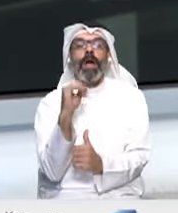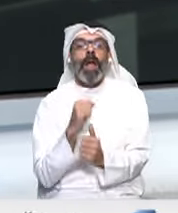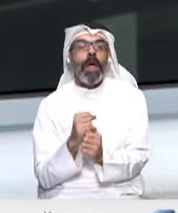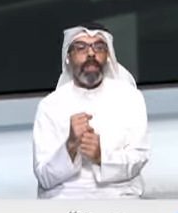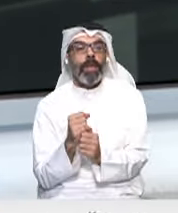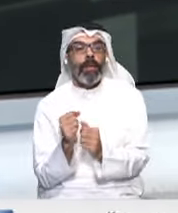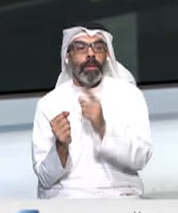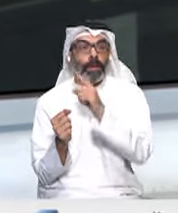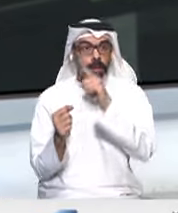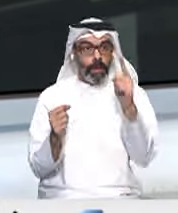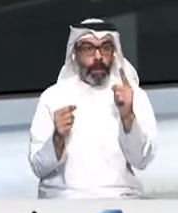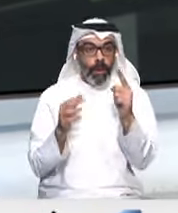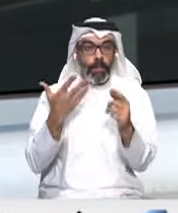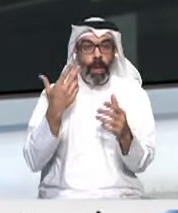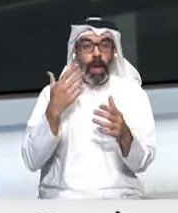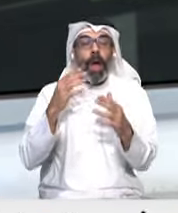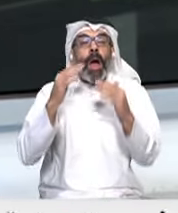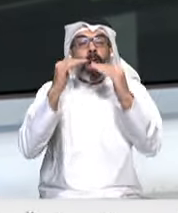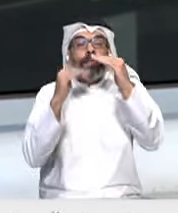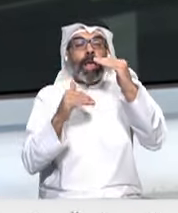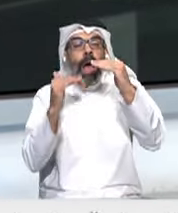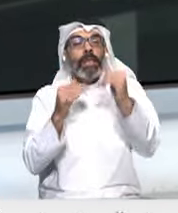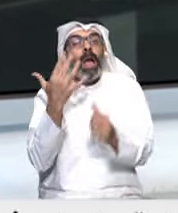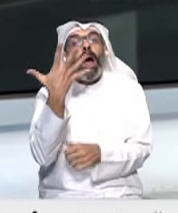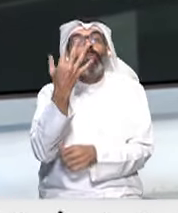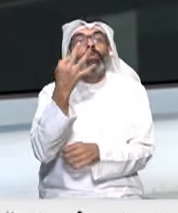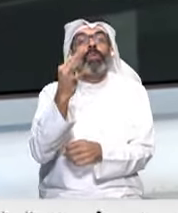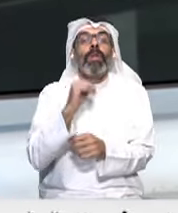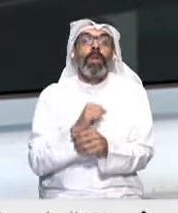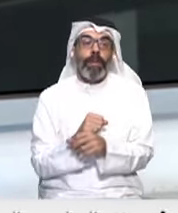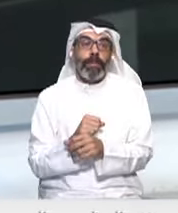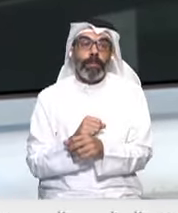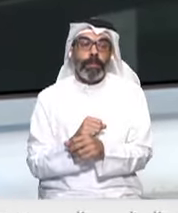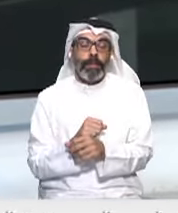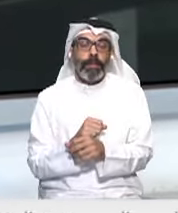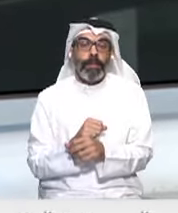أما بالنسبة للصغرى متفاوتة ما بين 34 إلى 35 درجة مئوية.